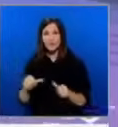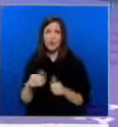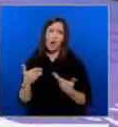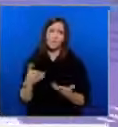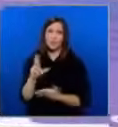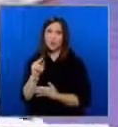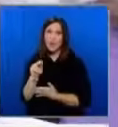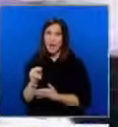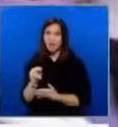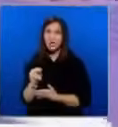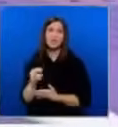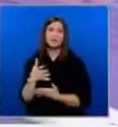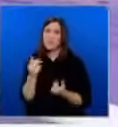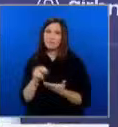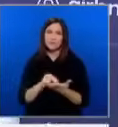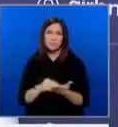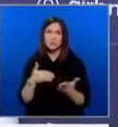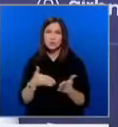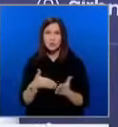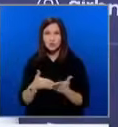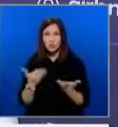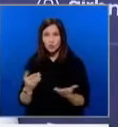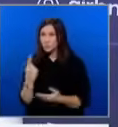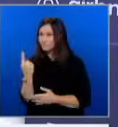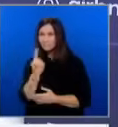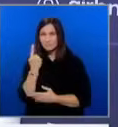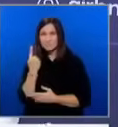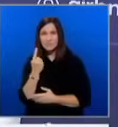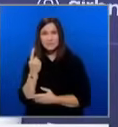кажа, ще е безмислено, тъй като